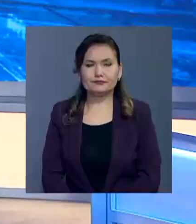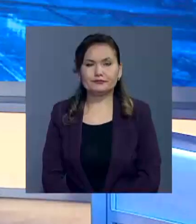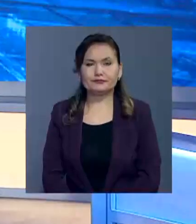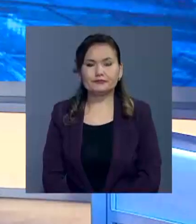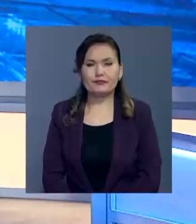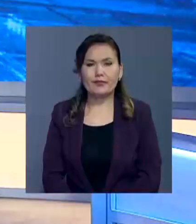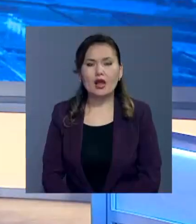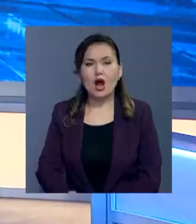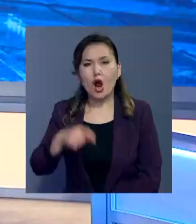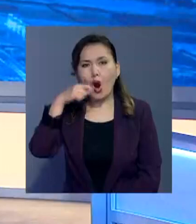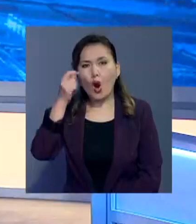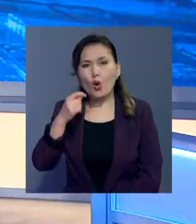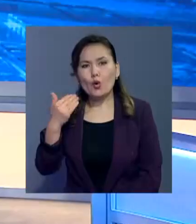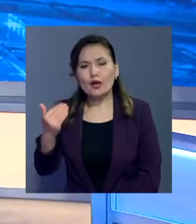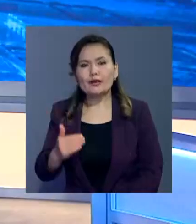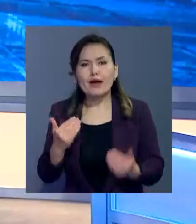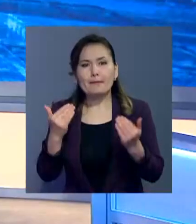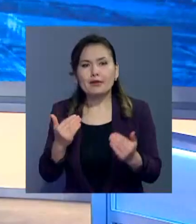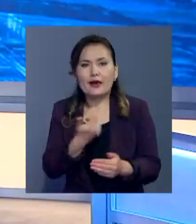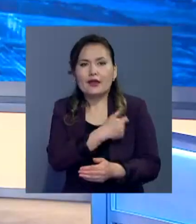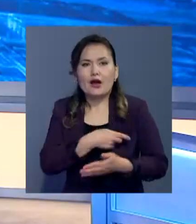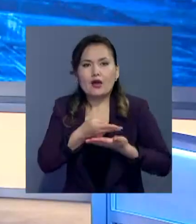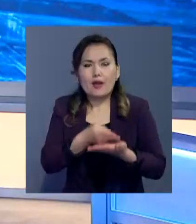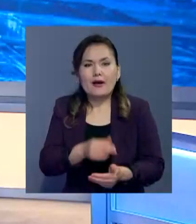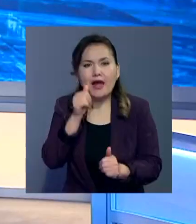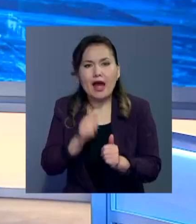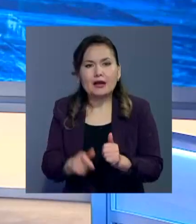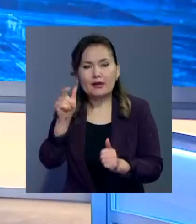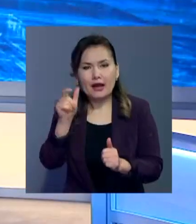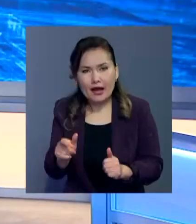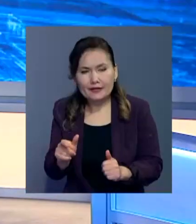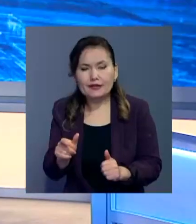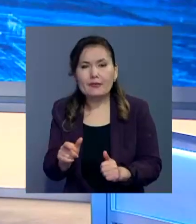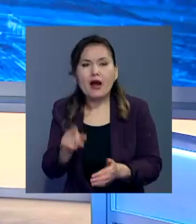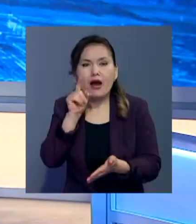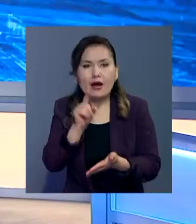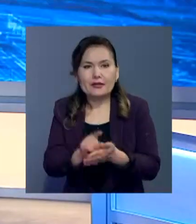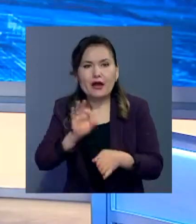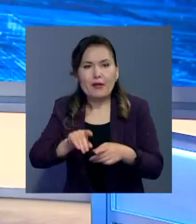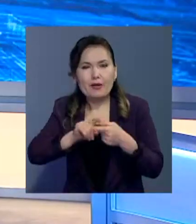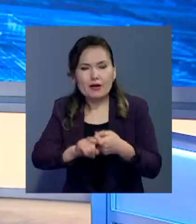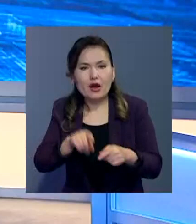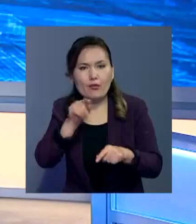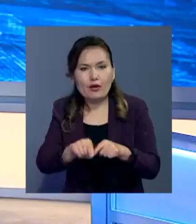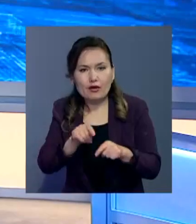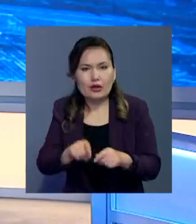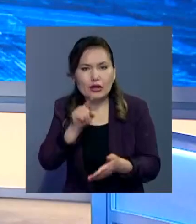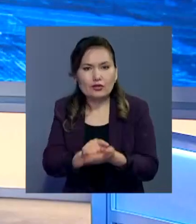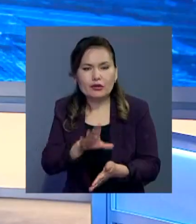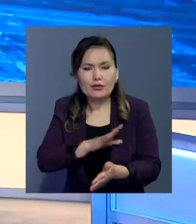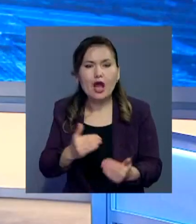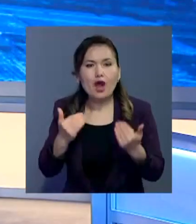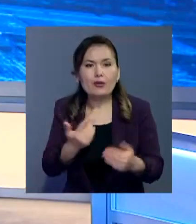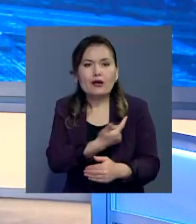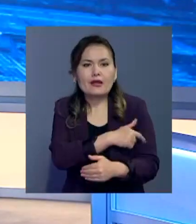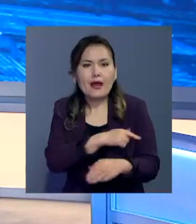Хабарымыз жалғастырамыз. Украинада бұдан былай ауруханаға жатқызылатын кез келген адам міндетті түрде коронавирус бойынша тесттен өтуі тиіс. Денсаулық